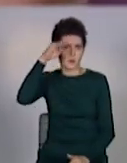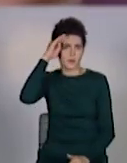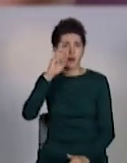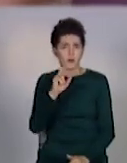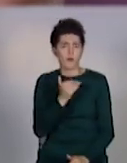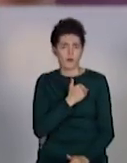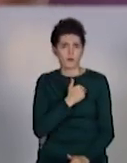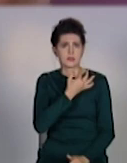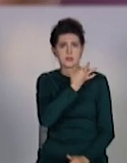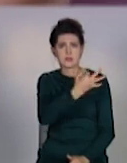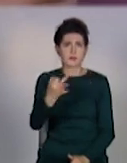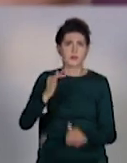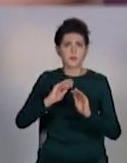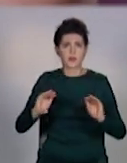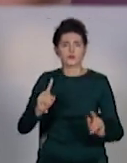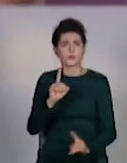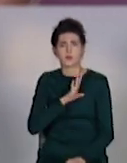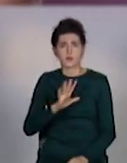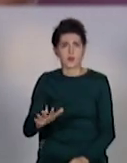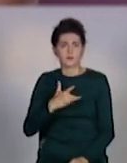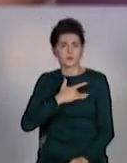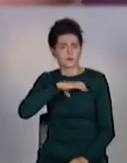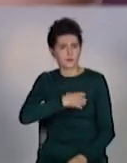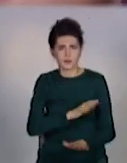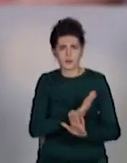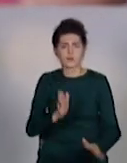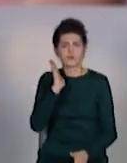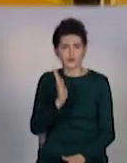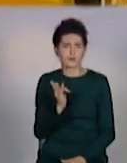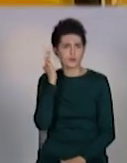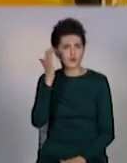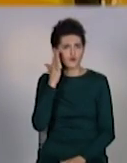щоб вони не збивалися свої мечти, у них будуть